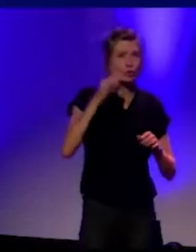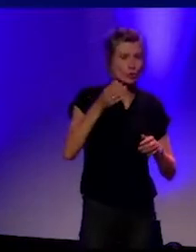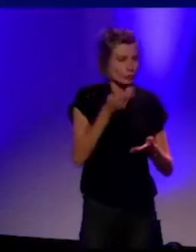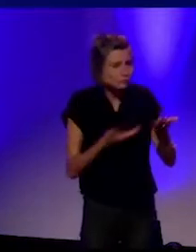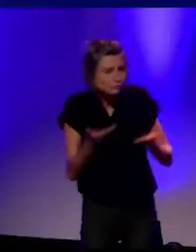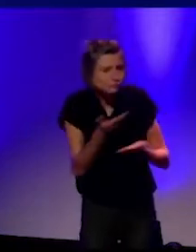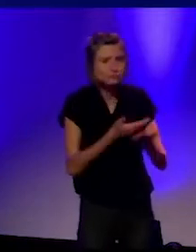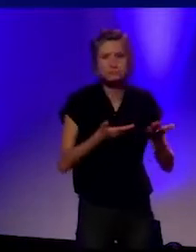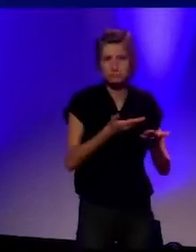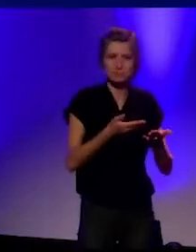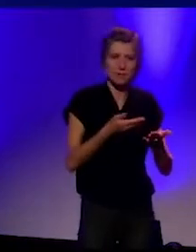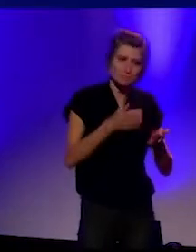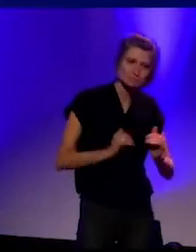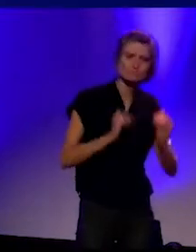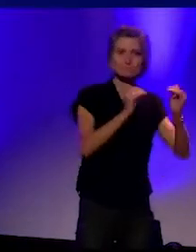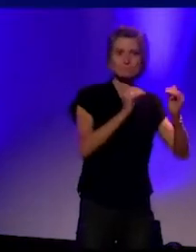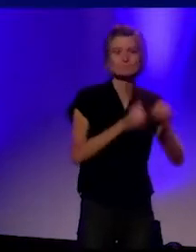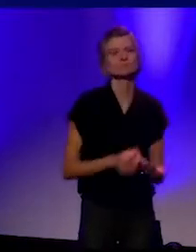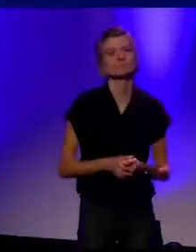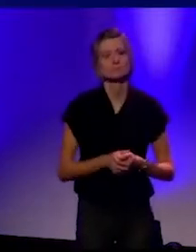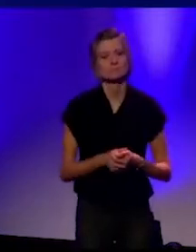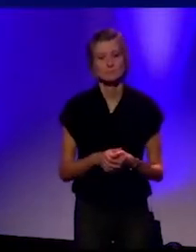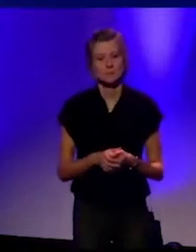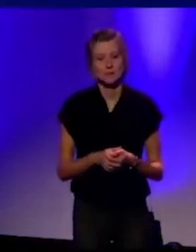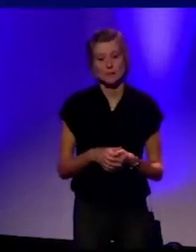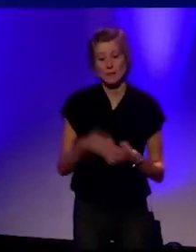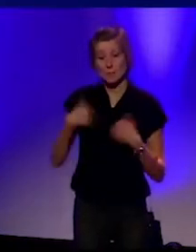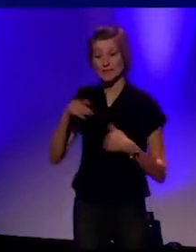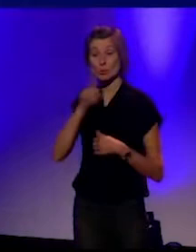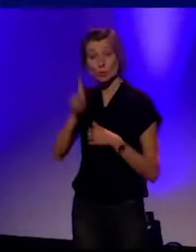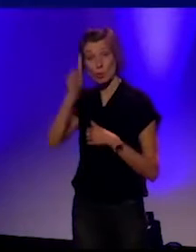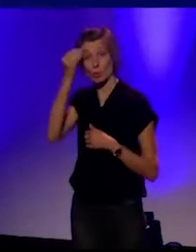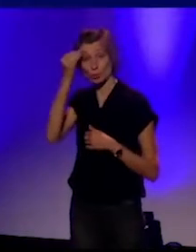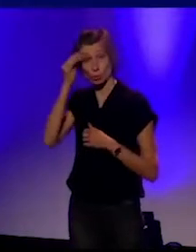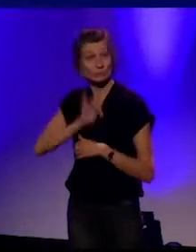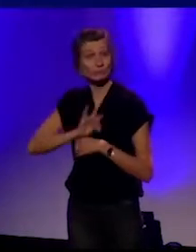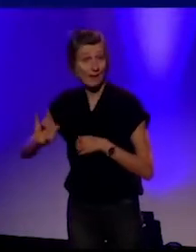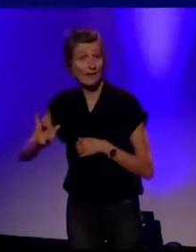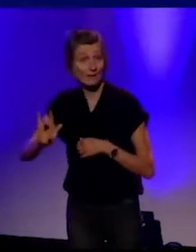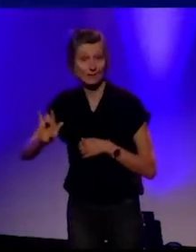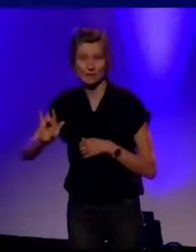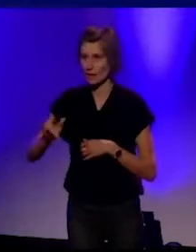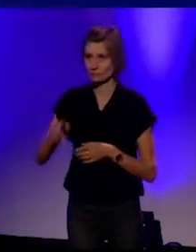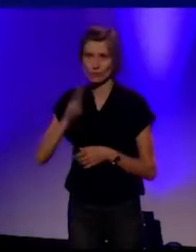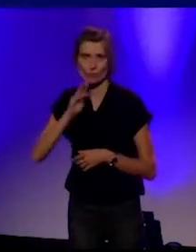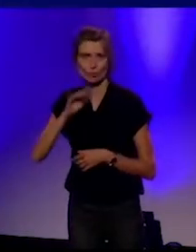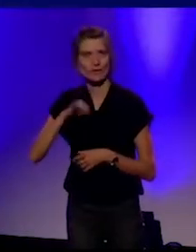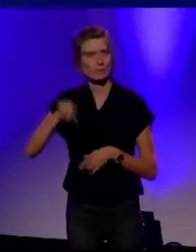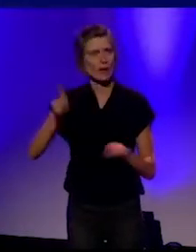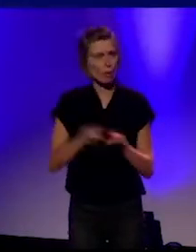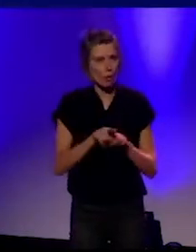die evident toekomen aan degenen die deelnemen aan hoger onderwijs, maar dat ook ver overstijgen en